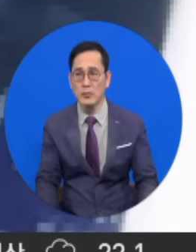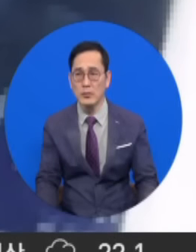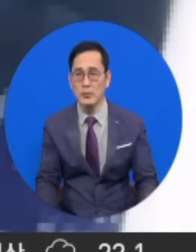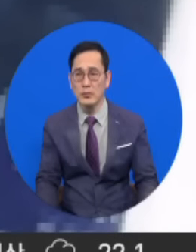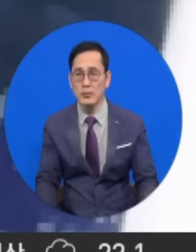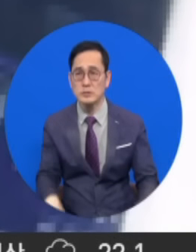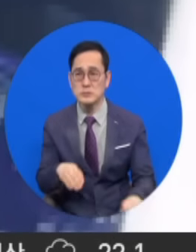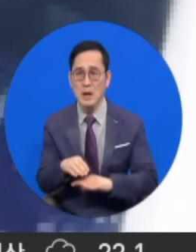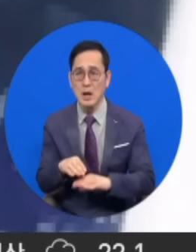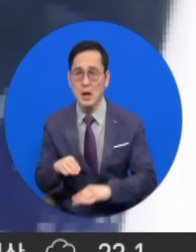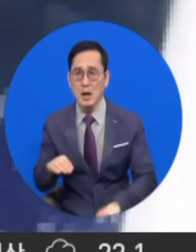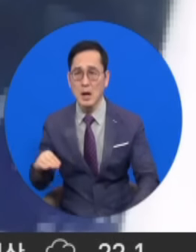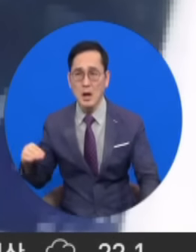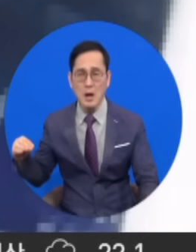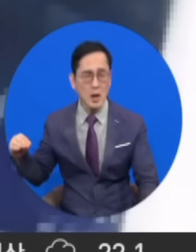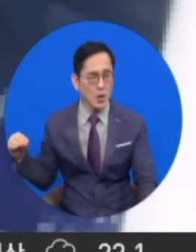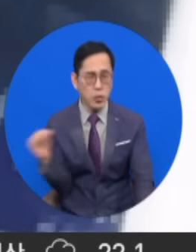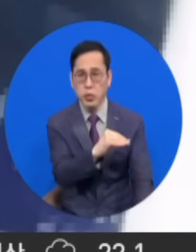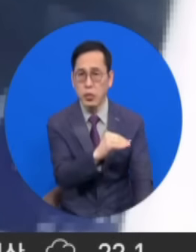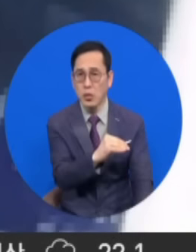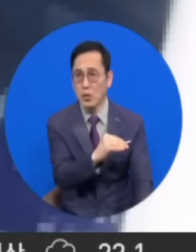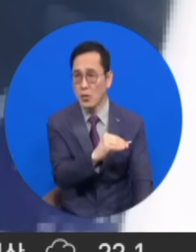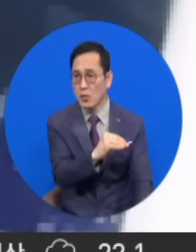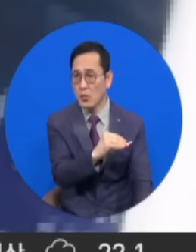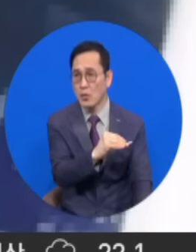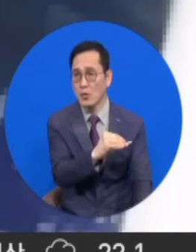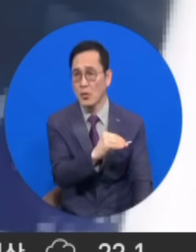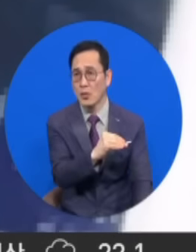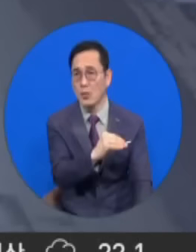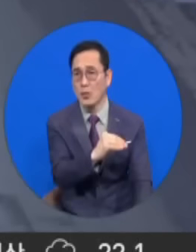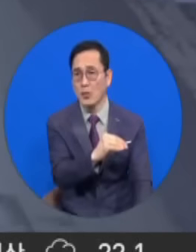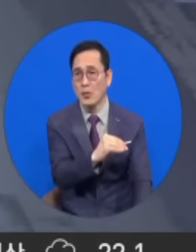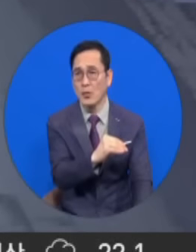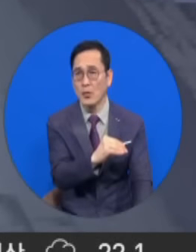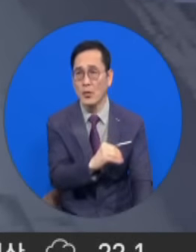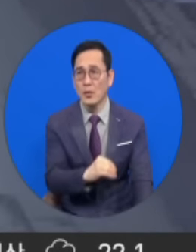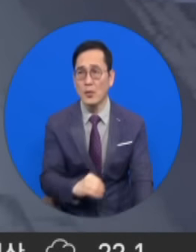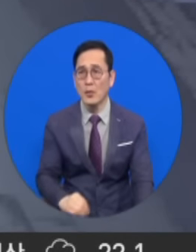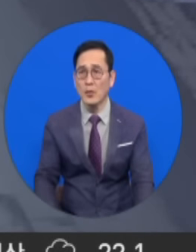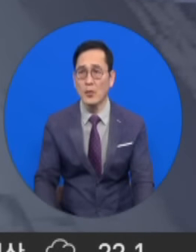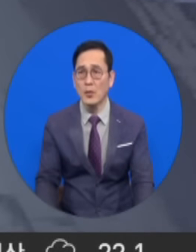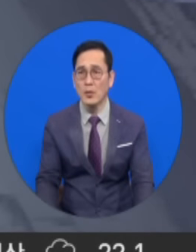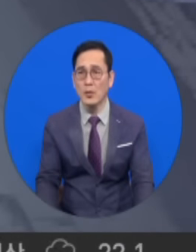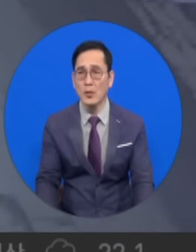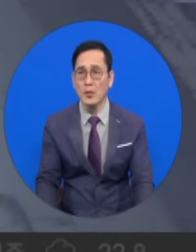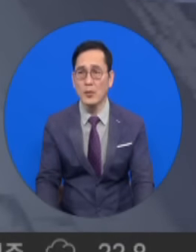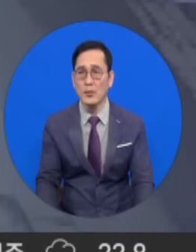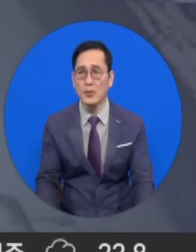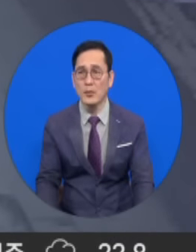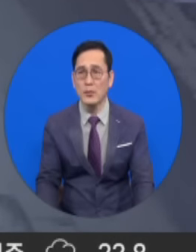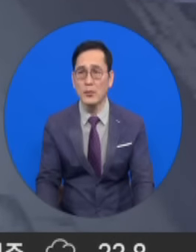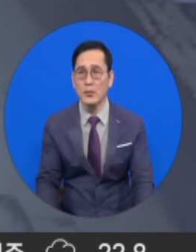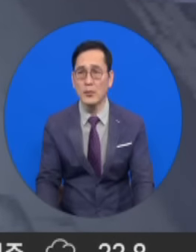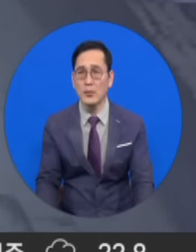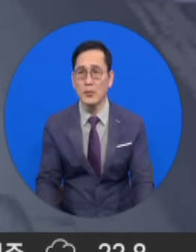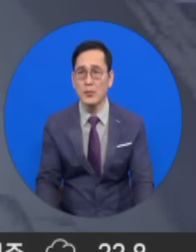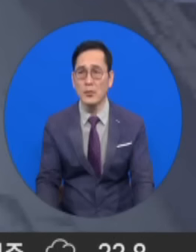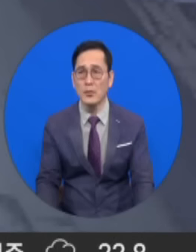차량이 엄청나게 빠른 속도로 지나갑니다. 이렇게 너무 빨리 지나가서 저희가 일부러 슬로우를 걸었는데도 잘 보이지 않을 정도입니다. 다시 한번